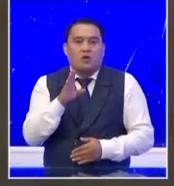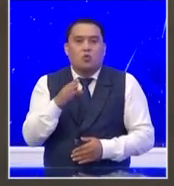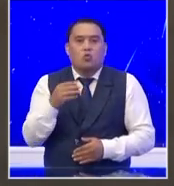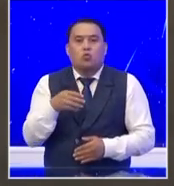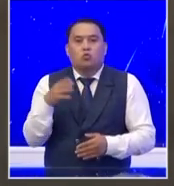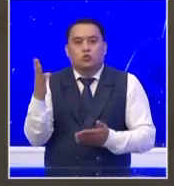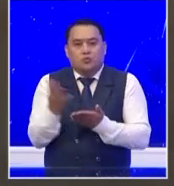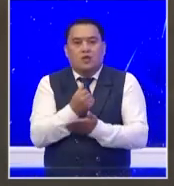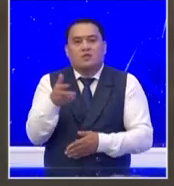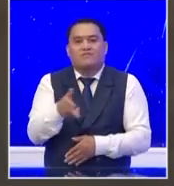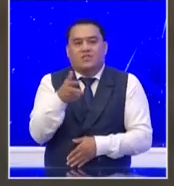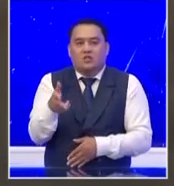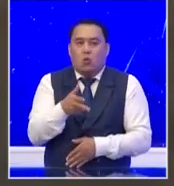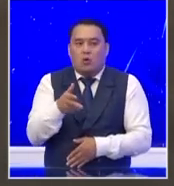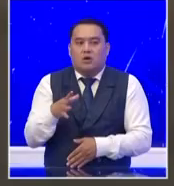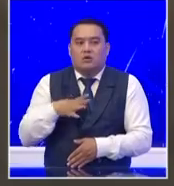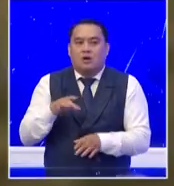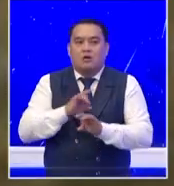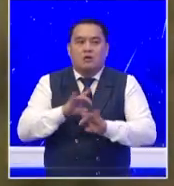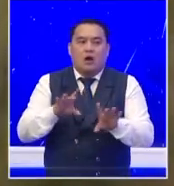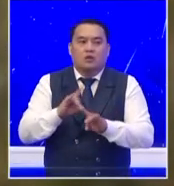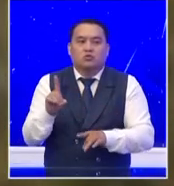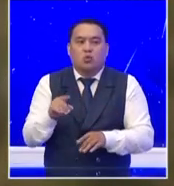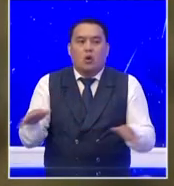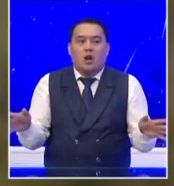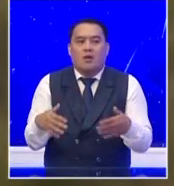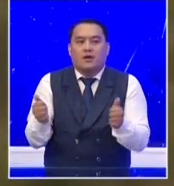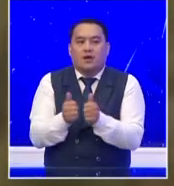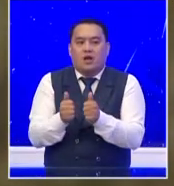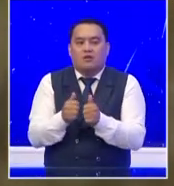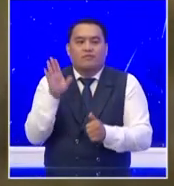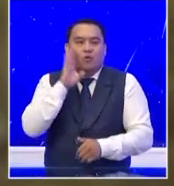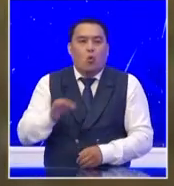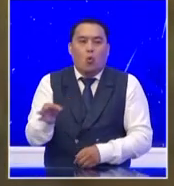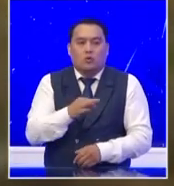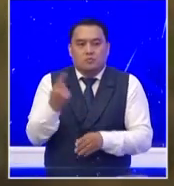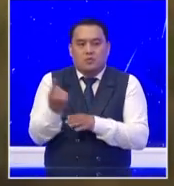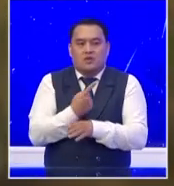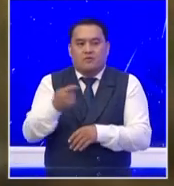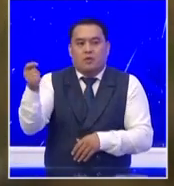успела снять происходящее на видео. Она рассказывает, что лебеди живут недалеко в озере и